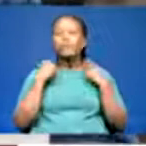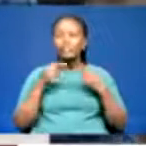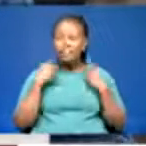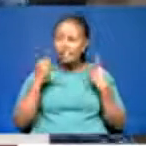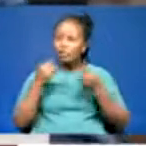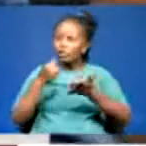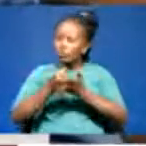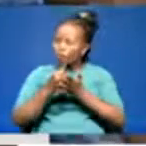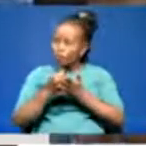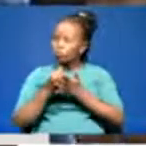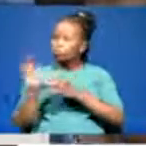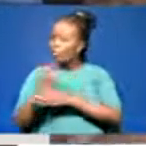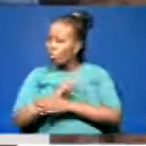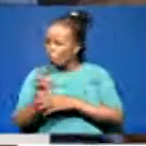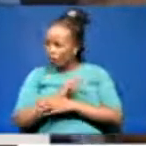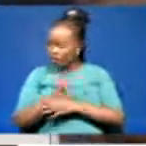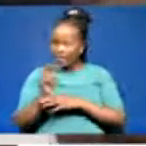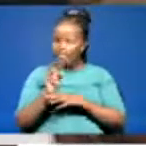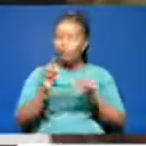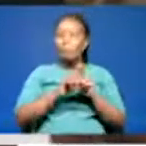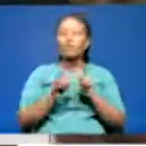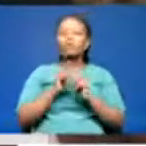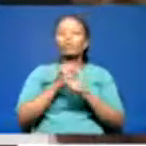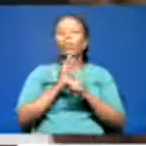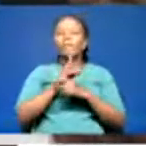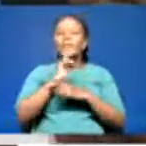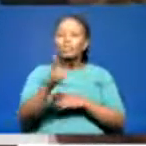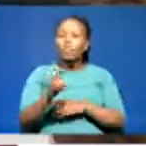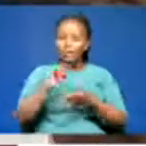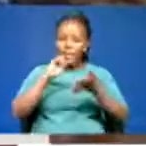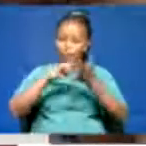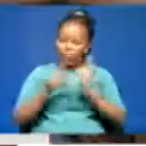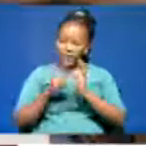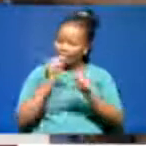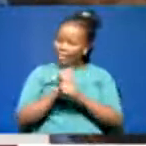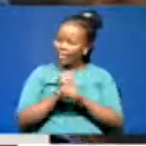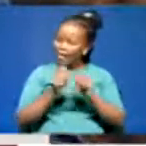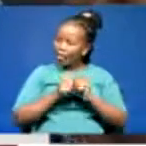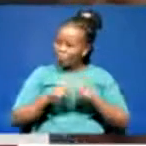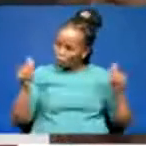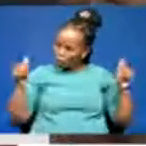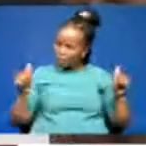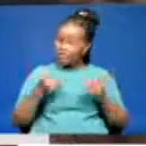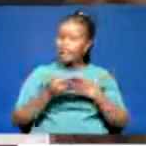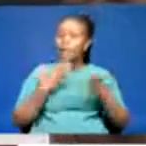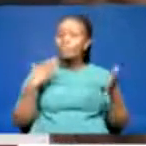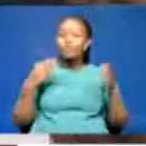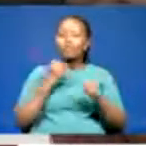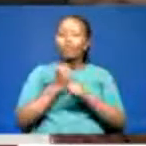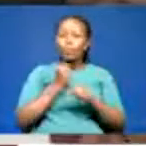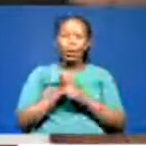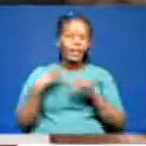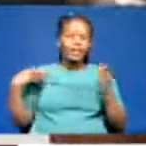maneno ku oversight ya kwamba project inafanya vizuri na kabla tufanye project yote ambayo tunataka